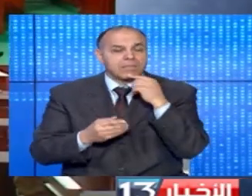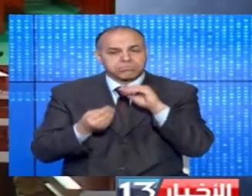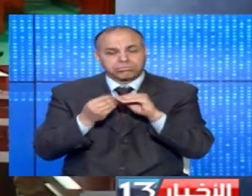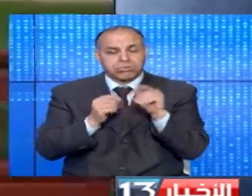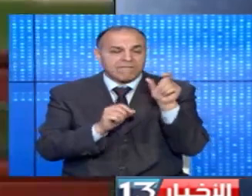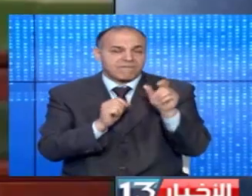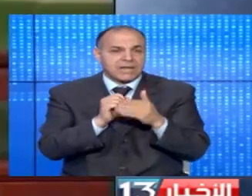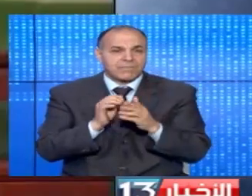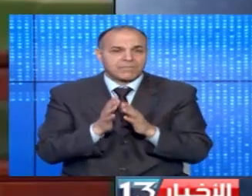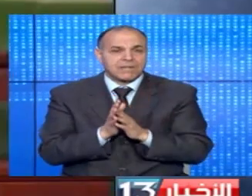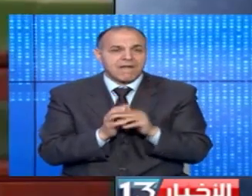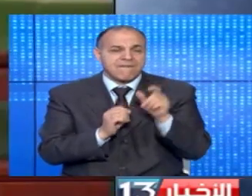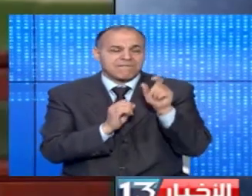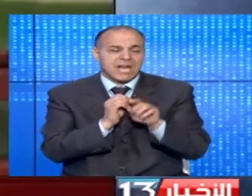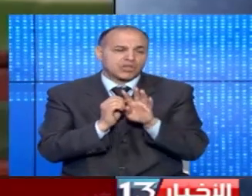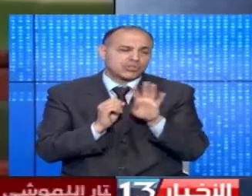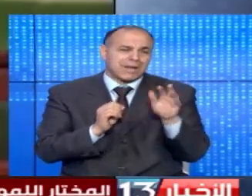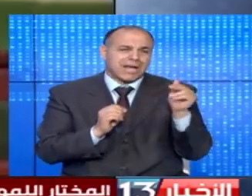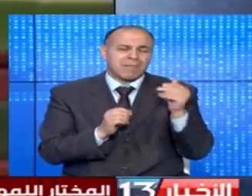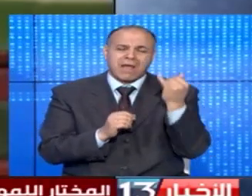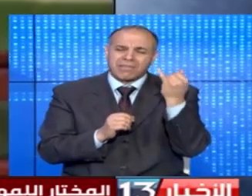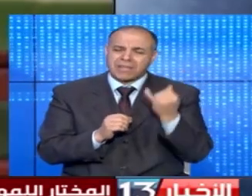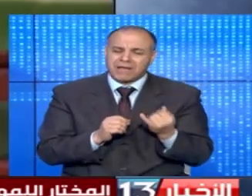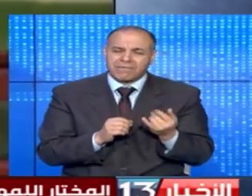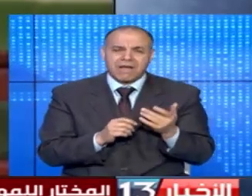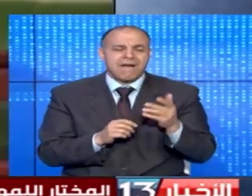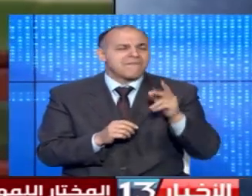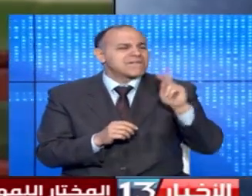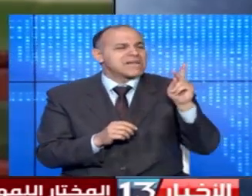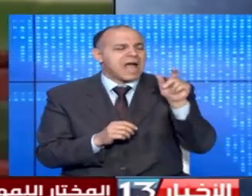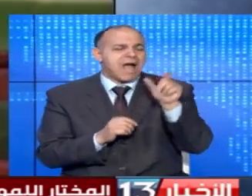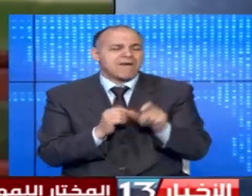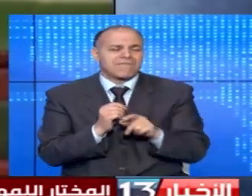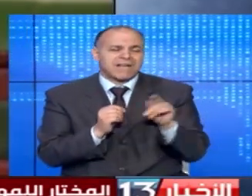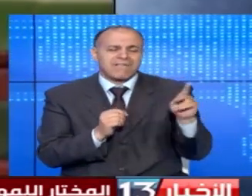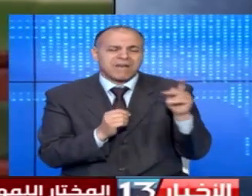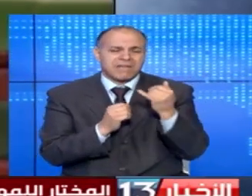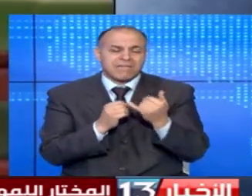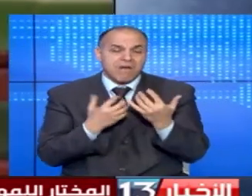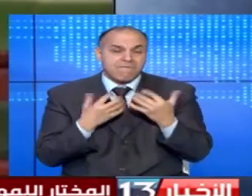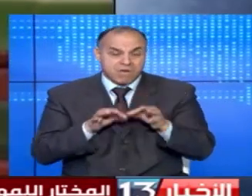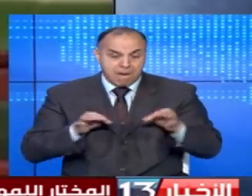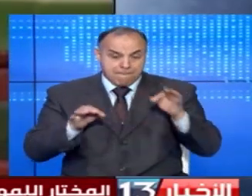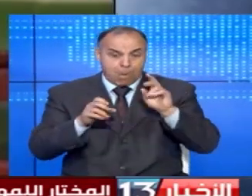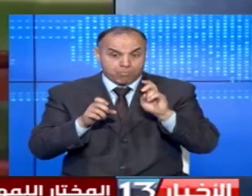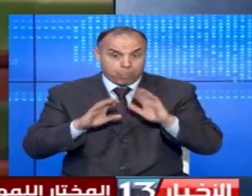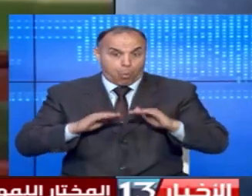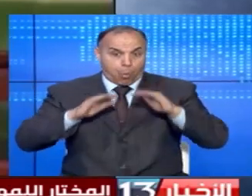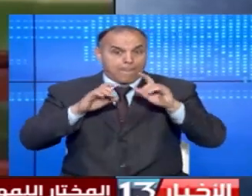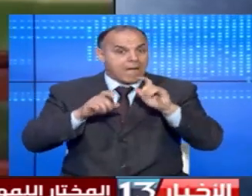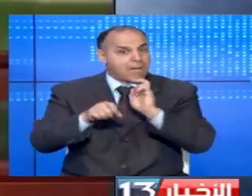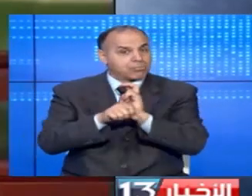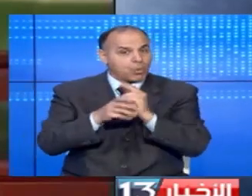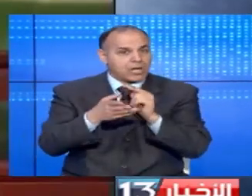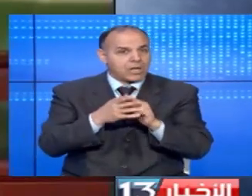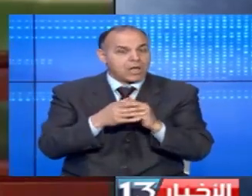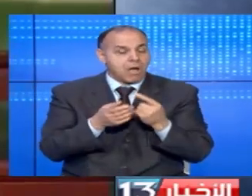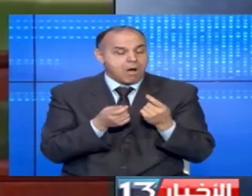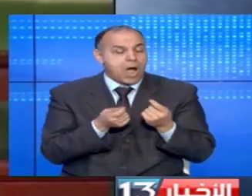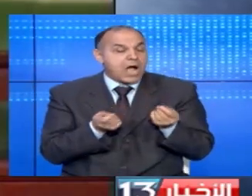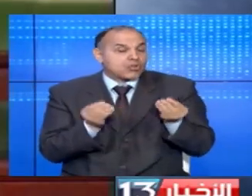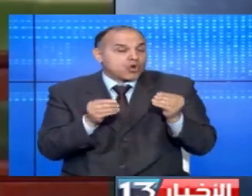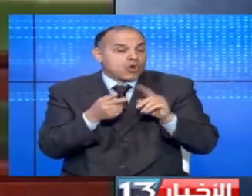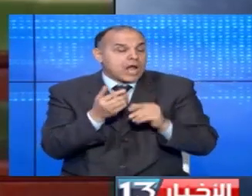الفلاح فالح في الشمال الغربي ضعيف الفلاح في ال كيف ضعيف يريده ولكن يريد امكانيات اخرى